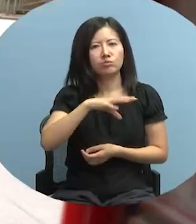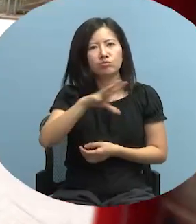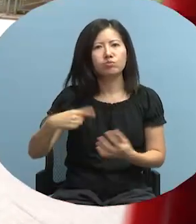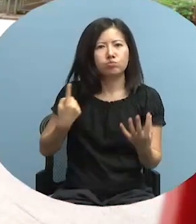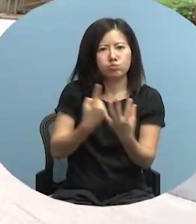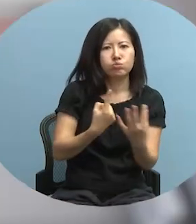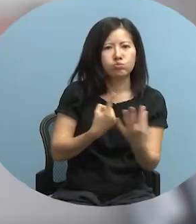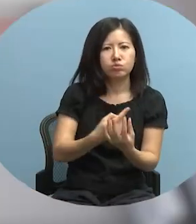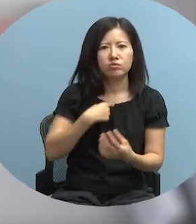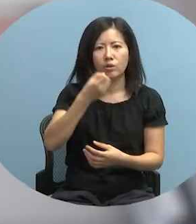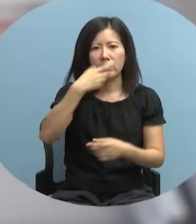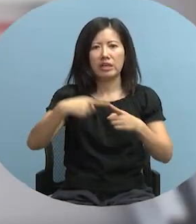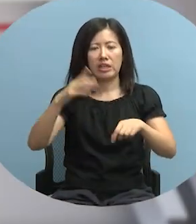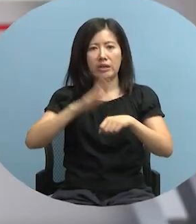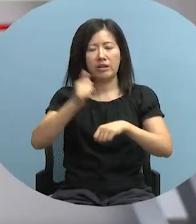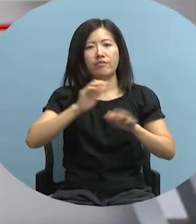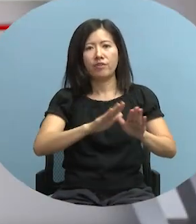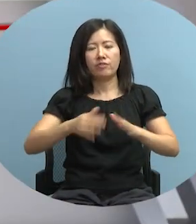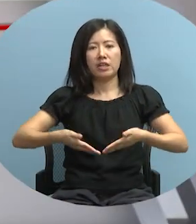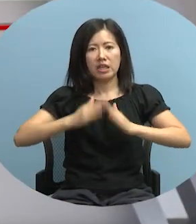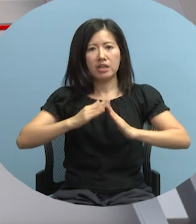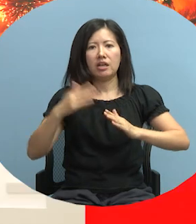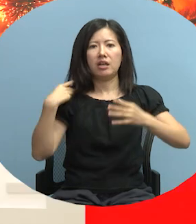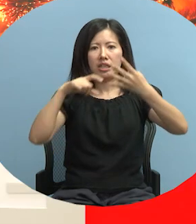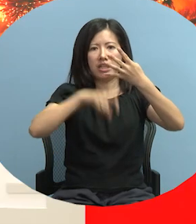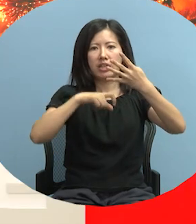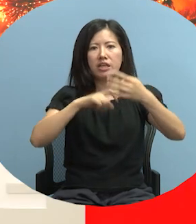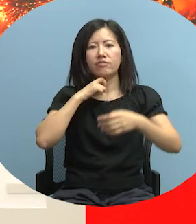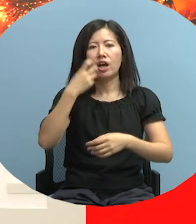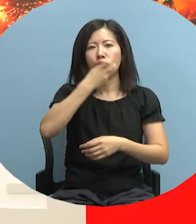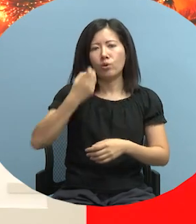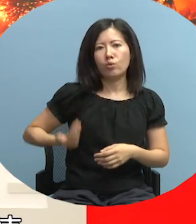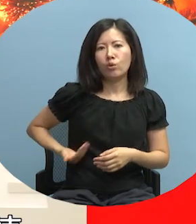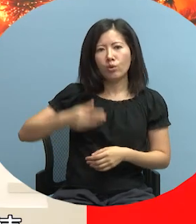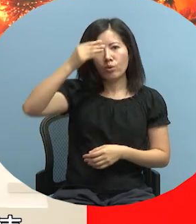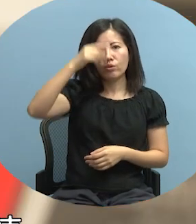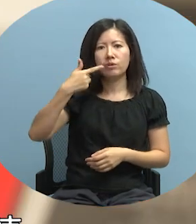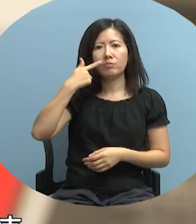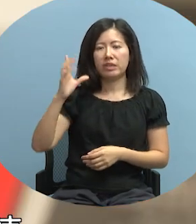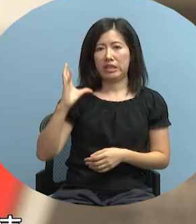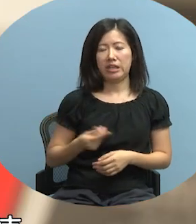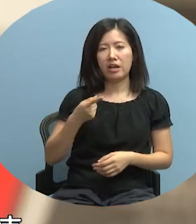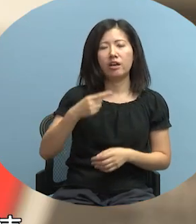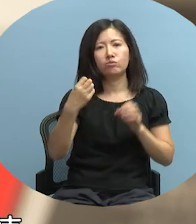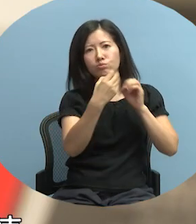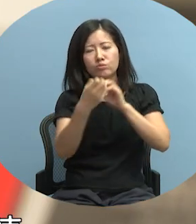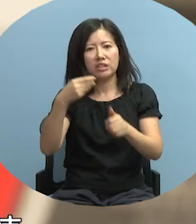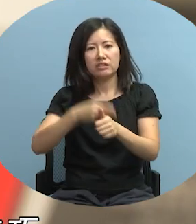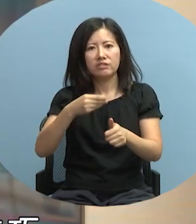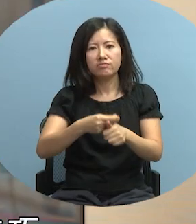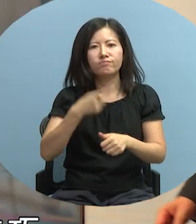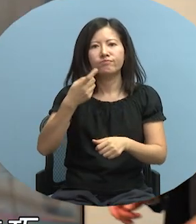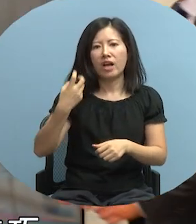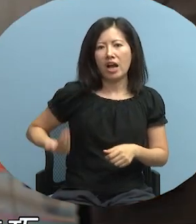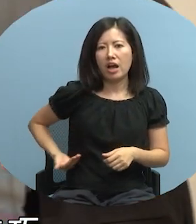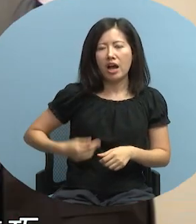应，而且是要融入。 香港人才服务办公室4月举办过粤语体验课，俾新抵港人才透过对话训练，